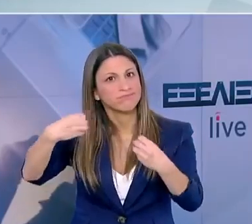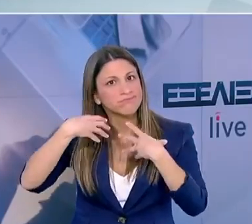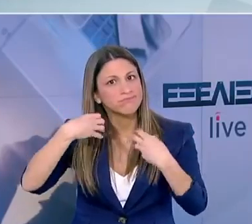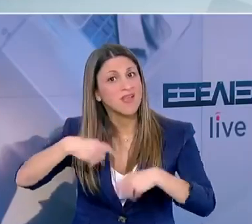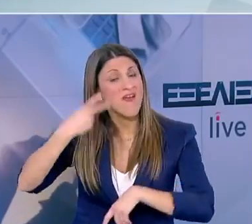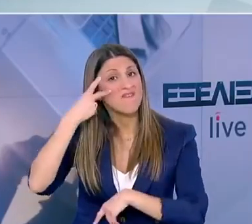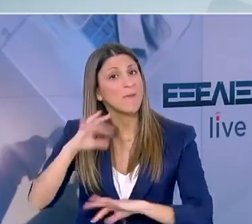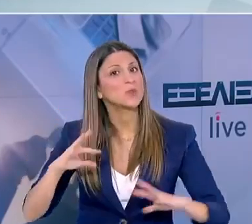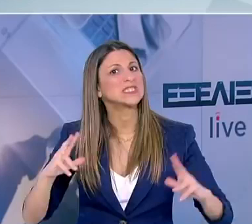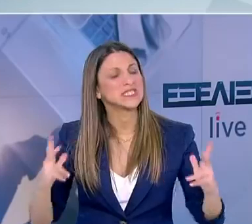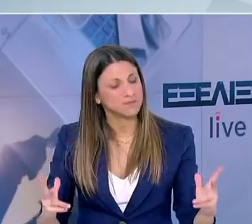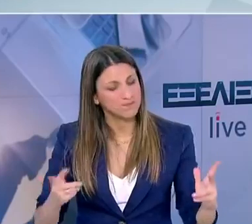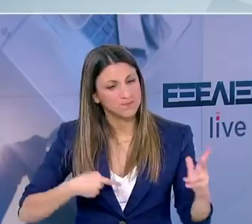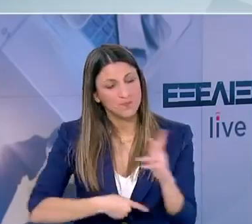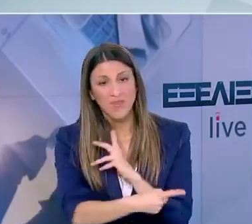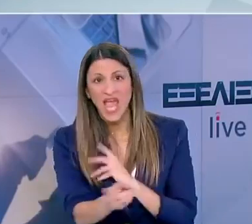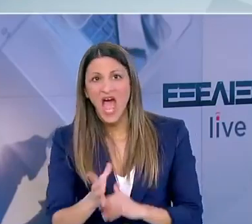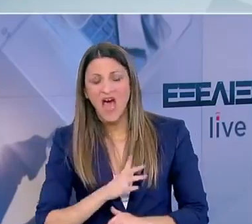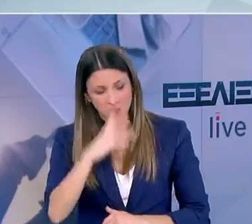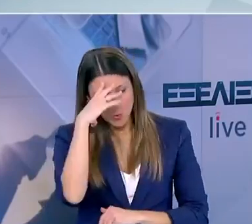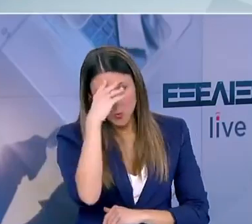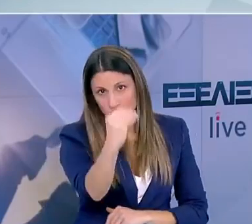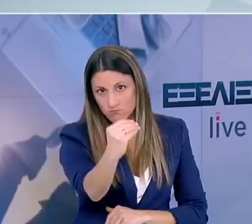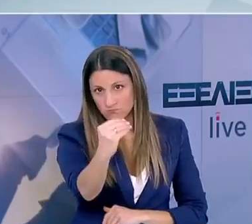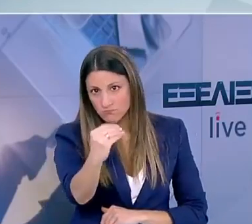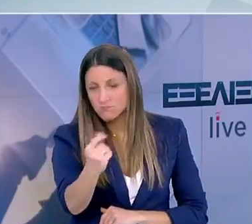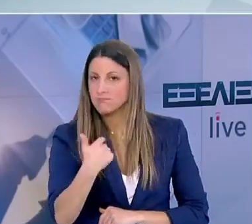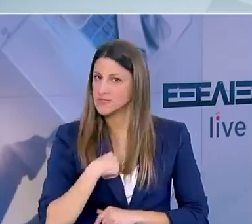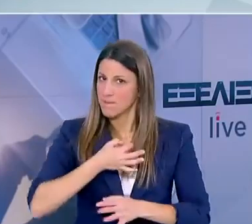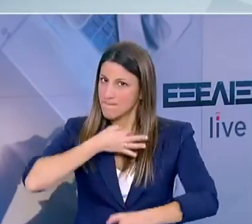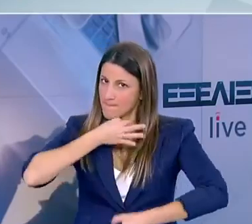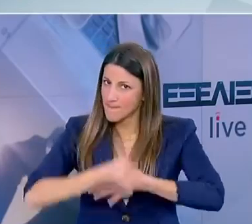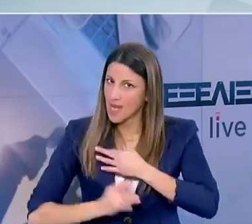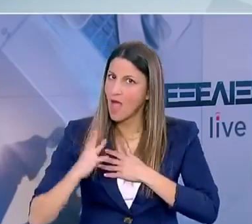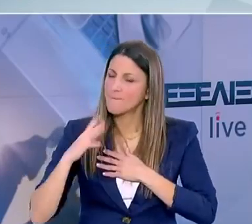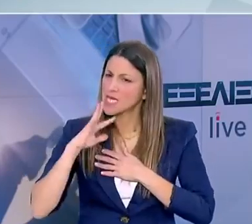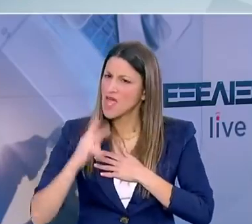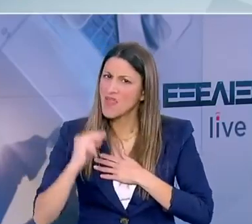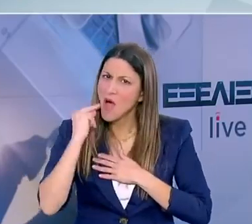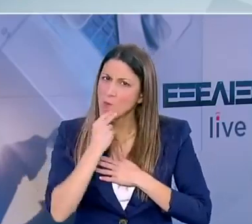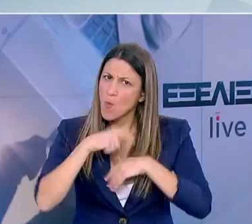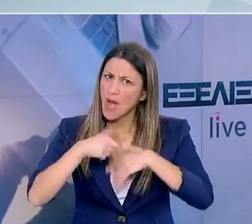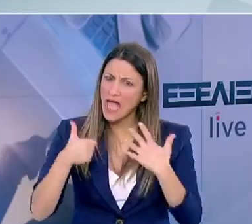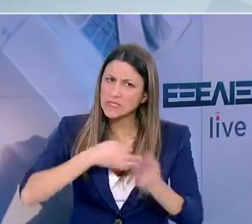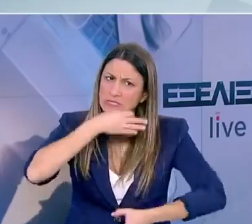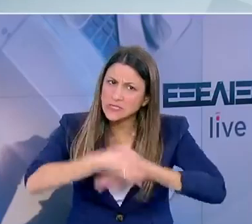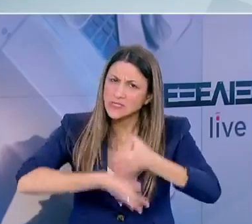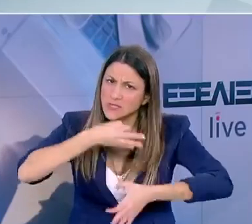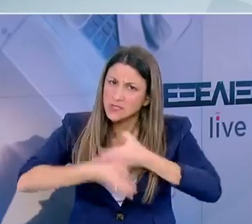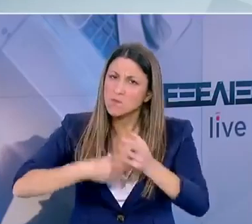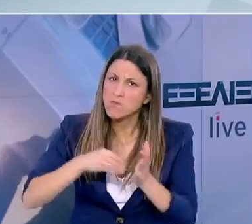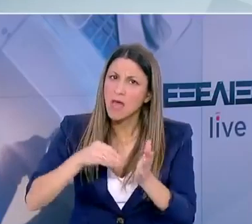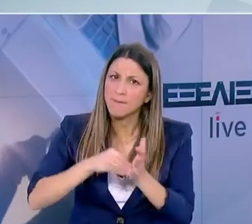οποία έχουμε περάσει στην κοινωνία πιάνουν τόπο και είναι πολύ σημαντικό να συνεχίσουμε αυτή την επικοινωνία. Δεν αρκεί μόνο